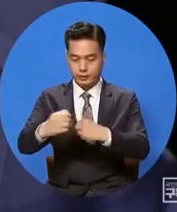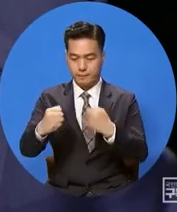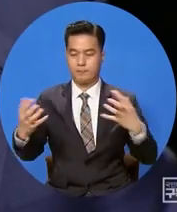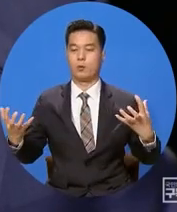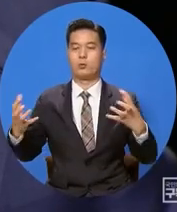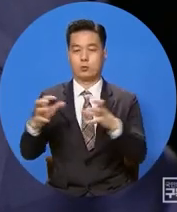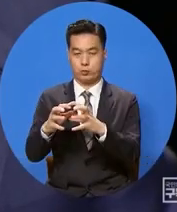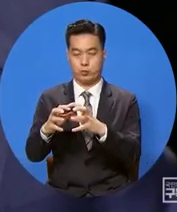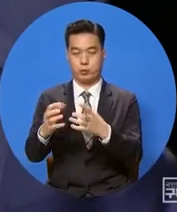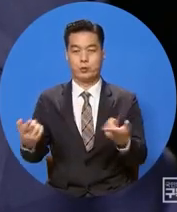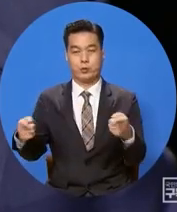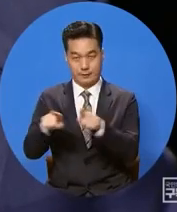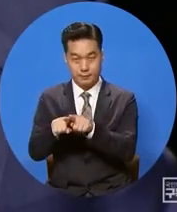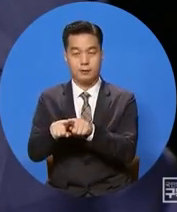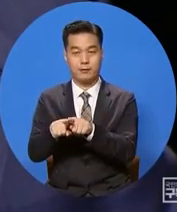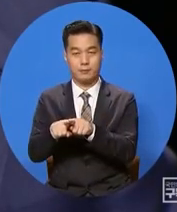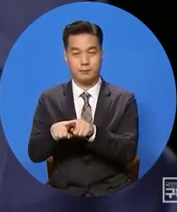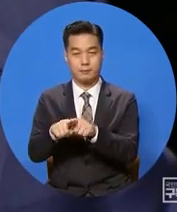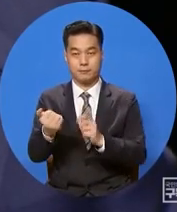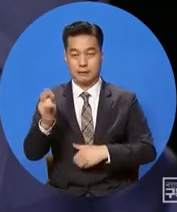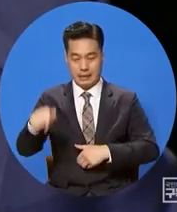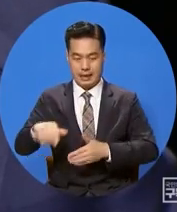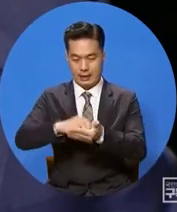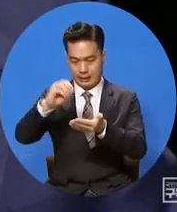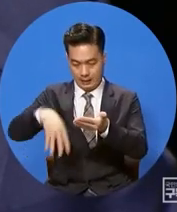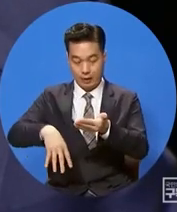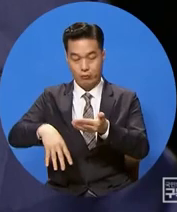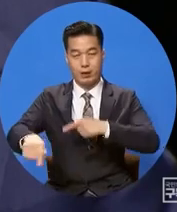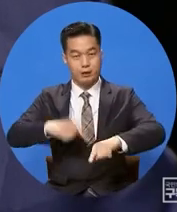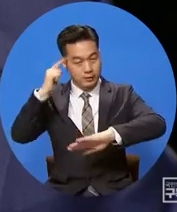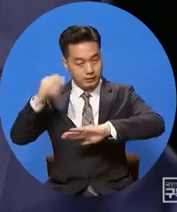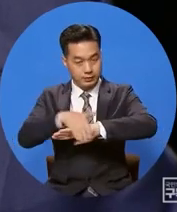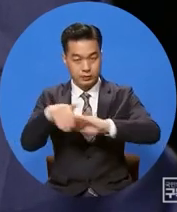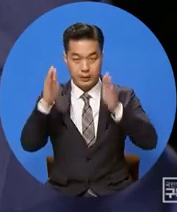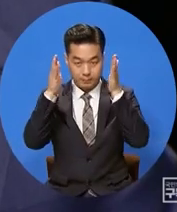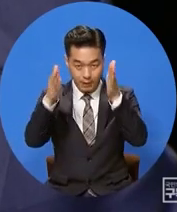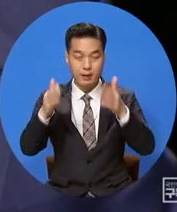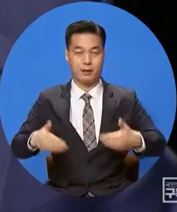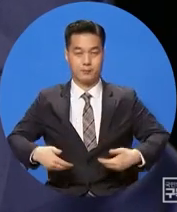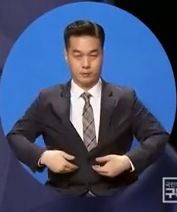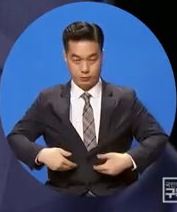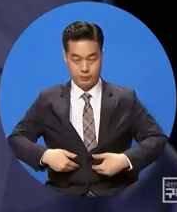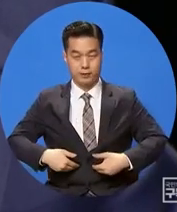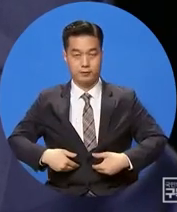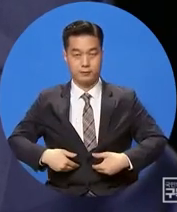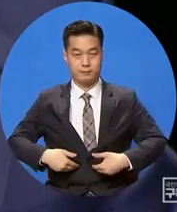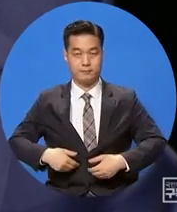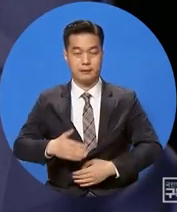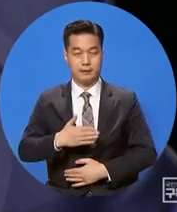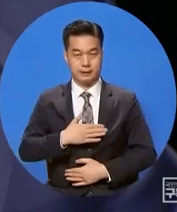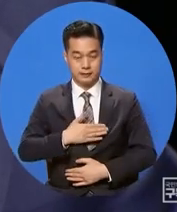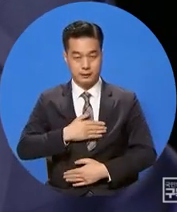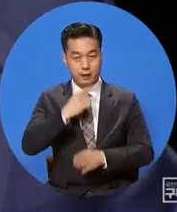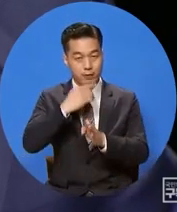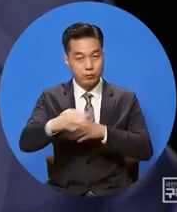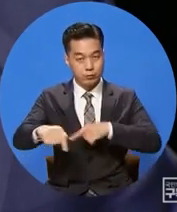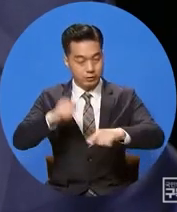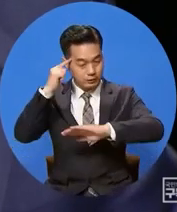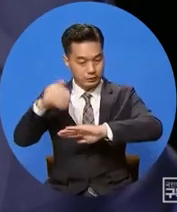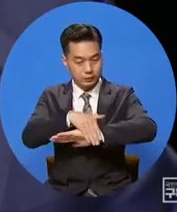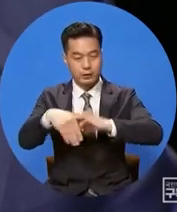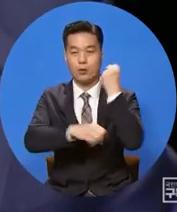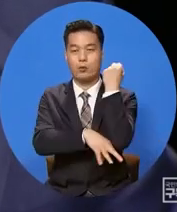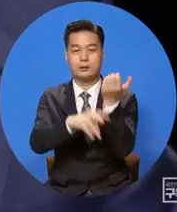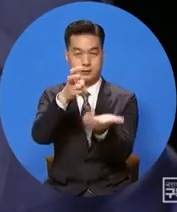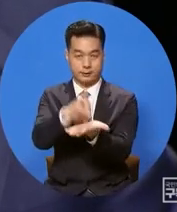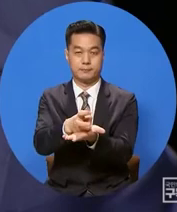하에서 아직 비핵화 정책을 확실하게 우리가 견지를 해야 된다 하는 것이 저의 그 대북 정책의 기본